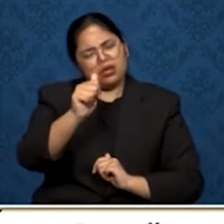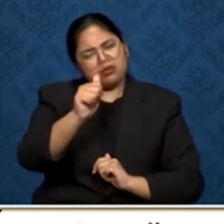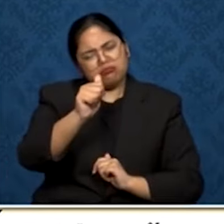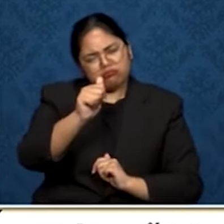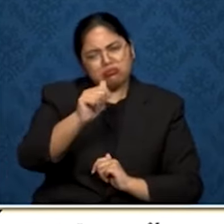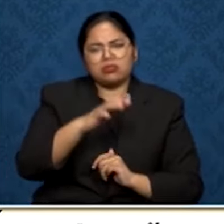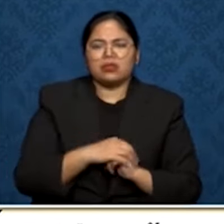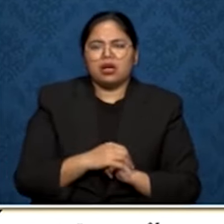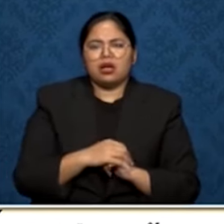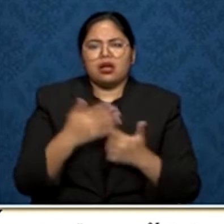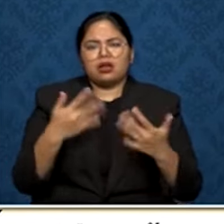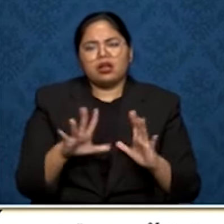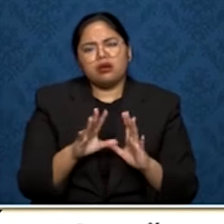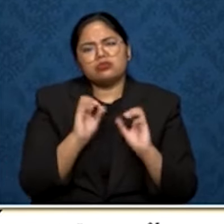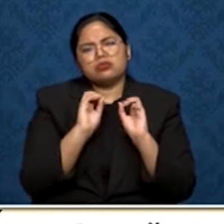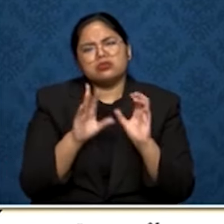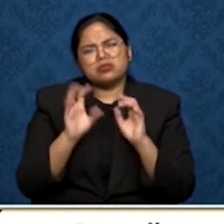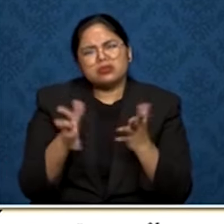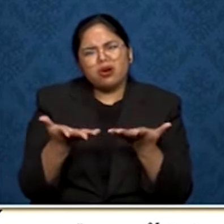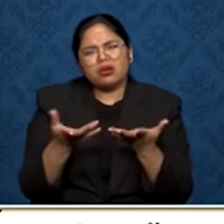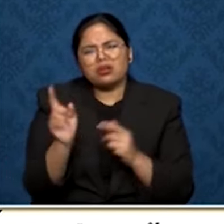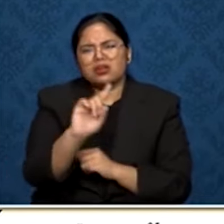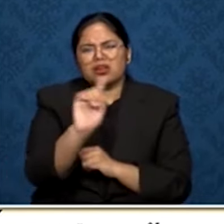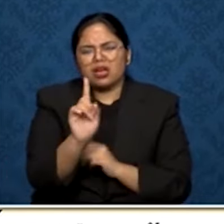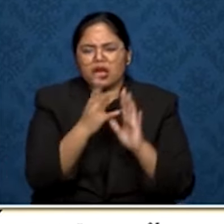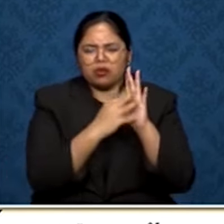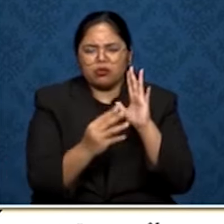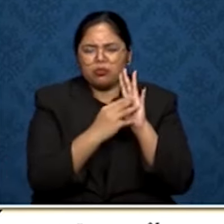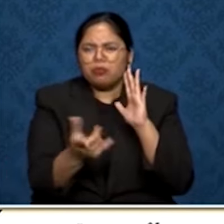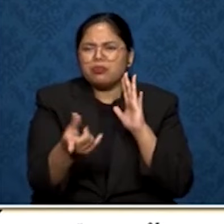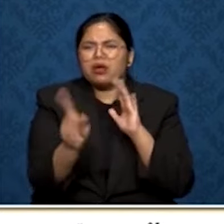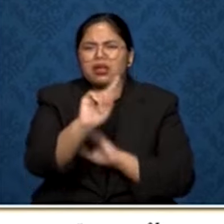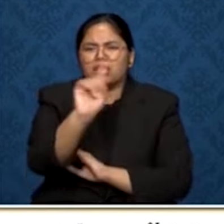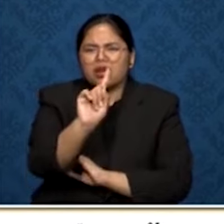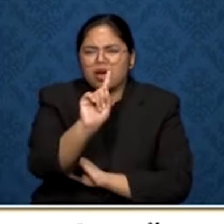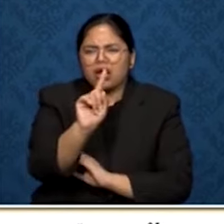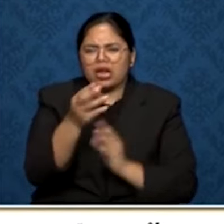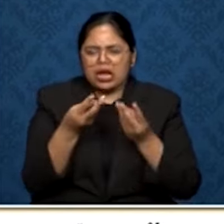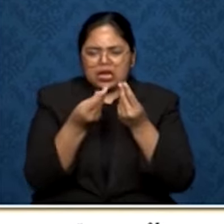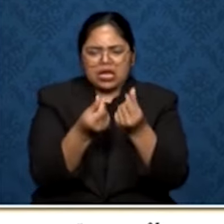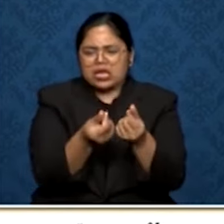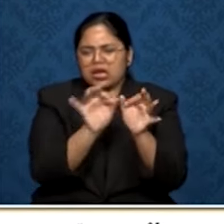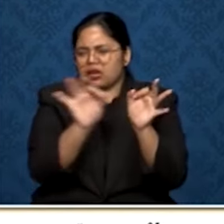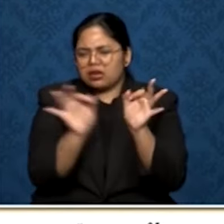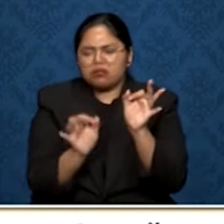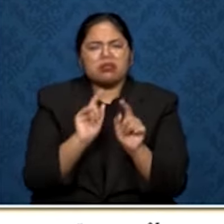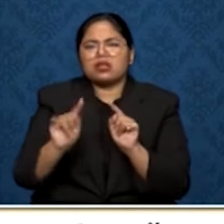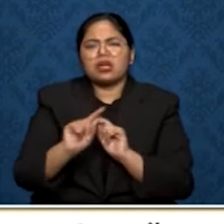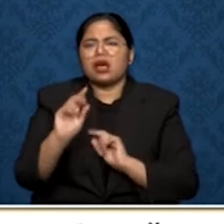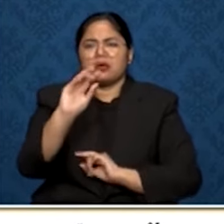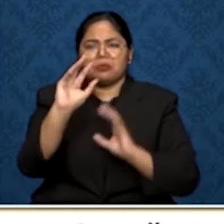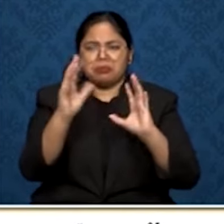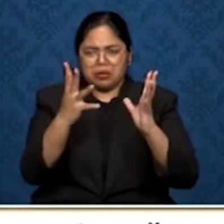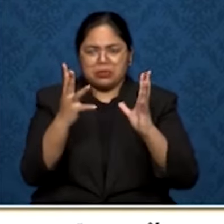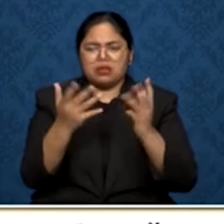าจบไปสอน Thalent Everywhere ยงไไมมีรลเอียดโครงการนะครับถ้ารู้ก็ตอบมาด้วยนะครับอันนุด้าอาหารที่ผมต้